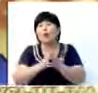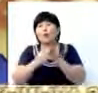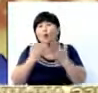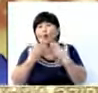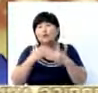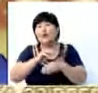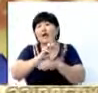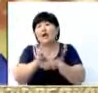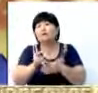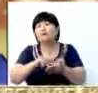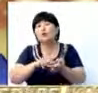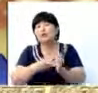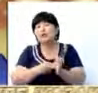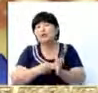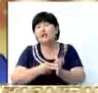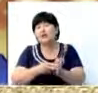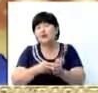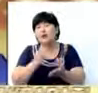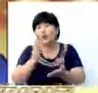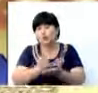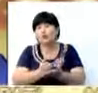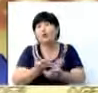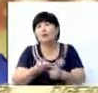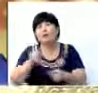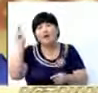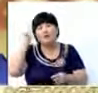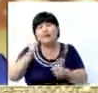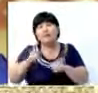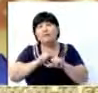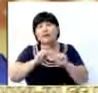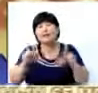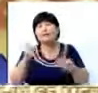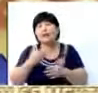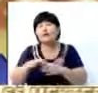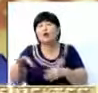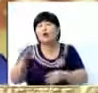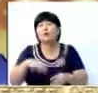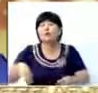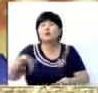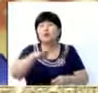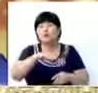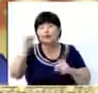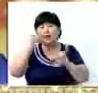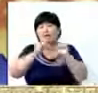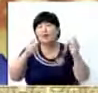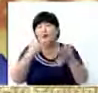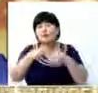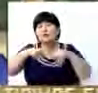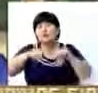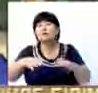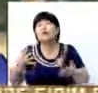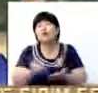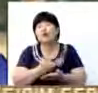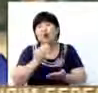қамтылу жағдайларын көздейді. Ол білім басқармасы тарапынан облыс көлеміндегі мектептерде өз шешімін тауып